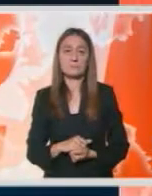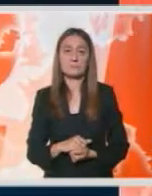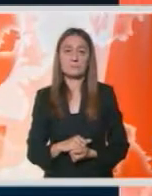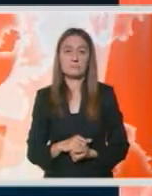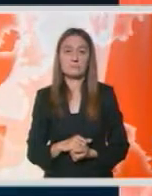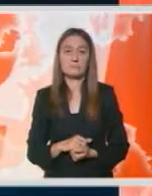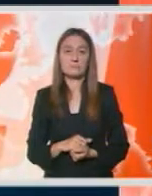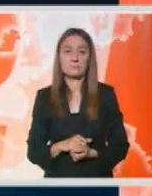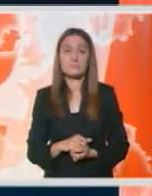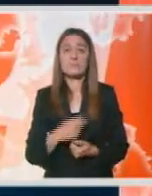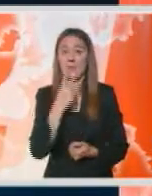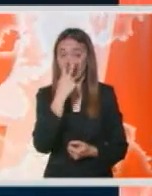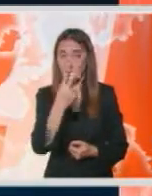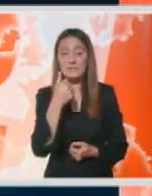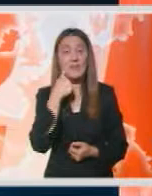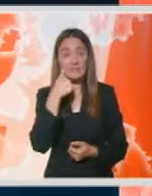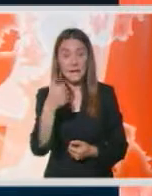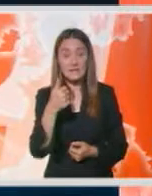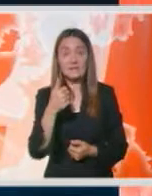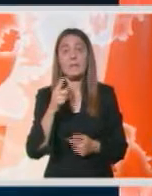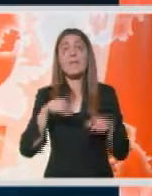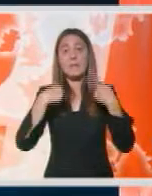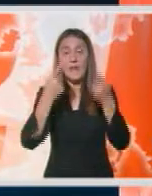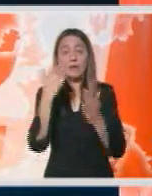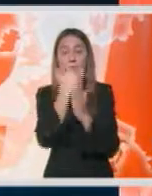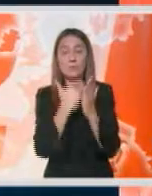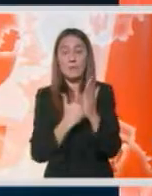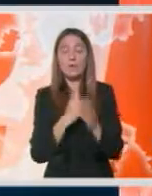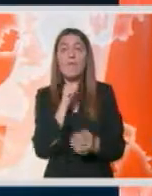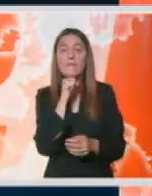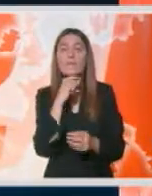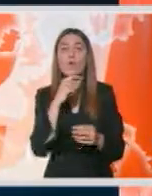Gledali ste vesti, a naredne su na programu Info kanala u